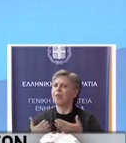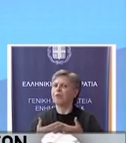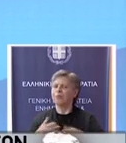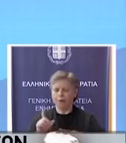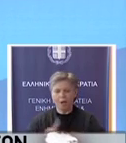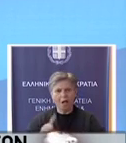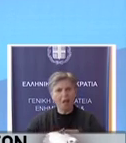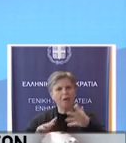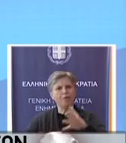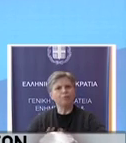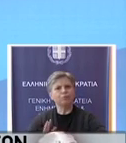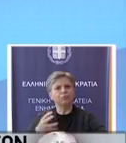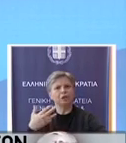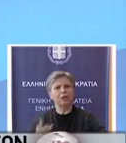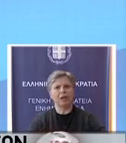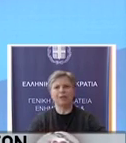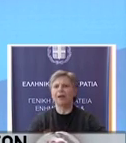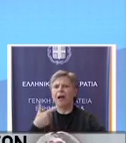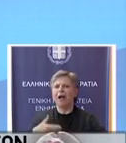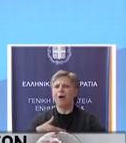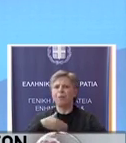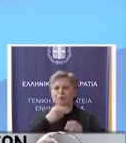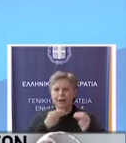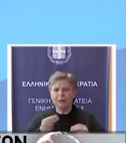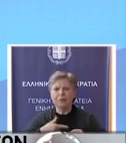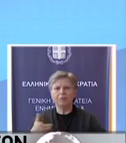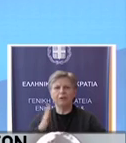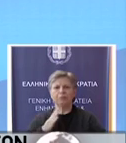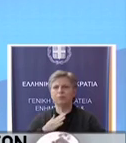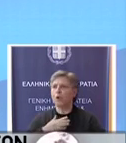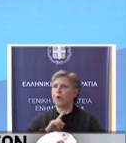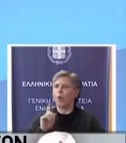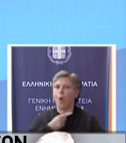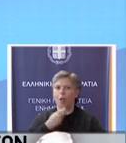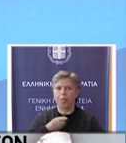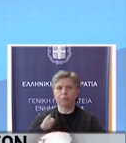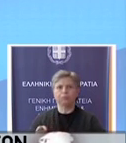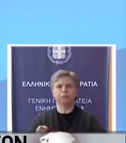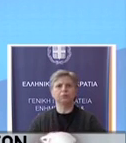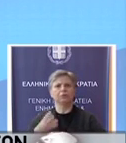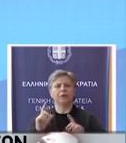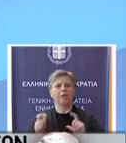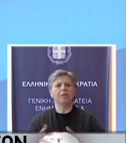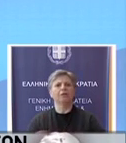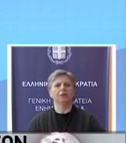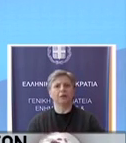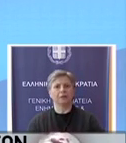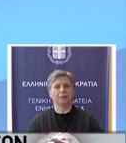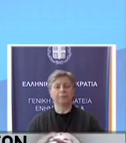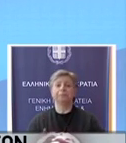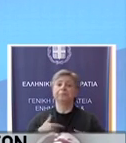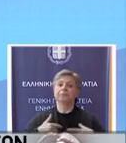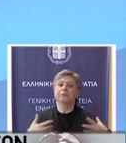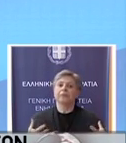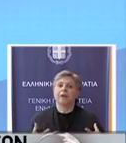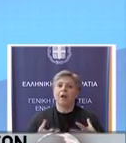και δυστυχώς καταλήγει να εκτίθεται διεθνώς. Η πορεία της χώρας, ευτυχώς, δεν έχει καμία σχέση με την εικόνα